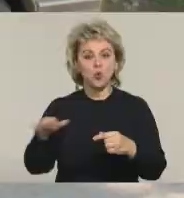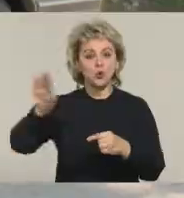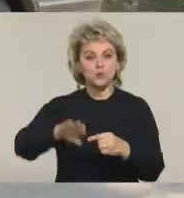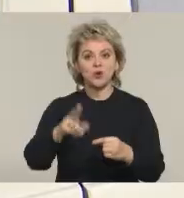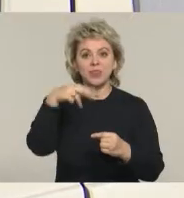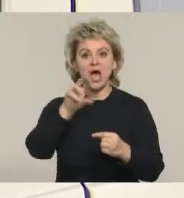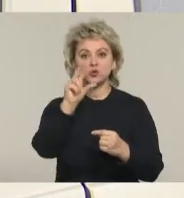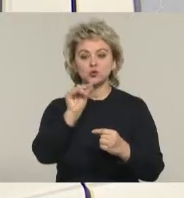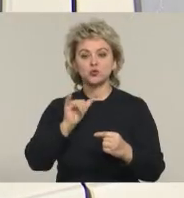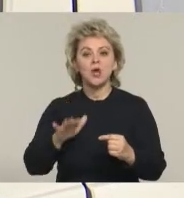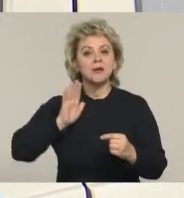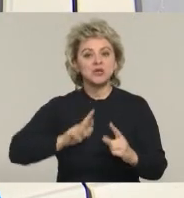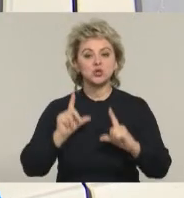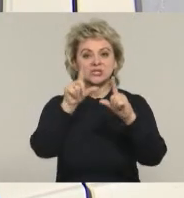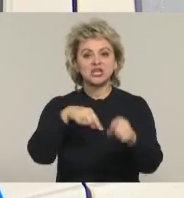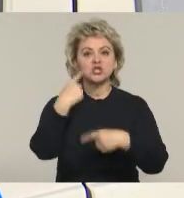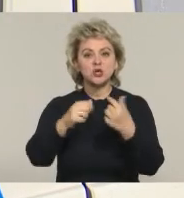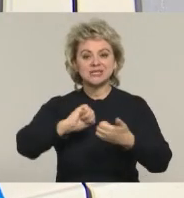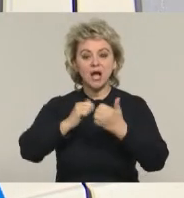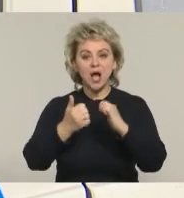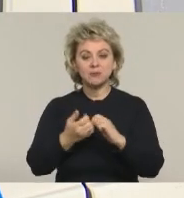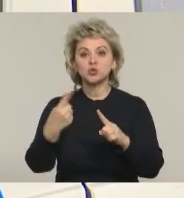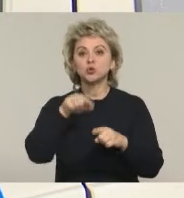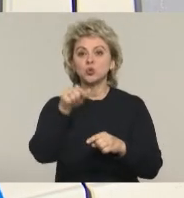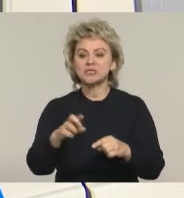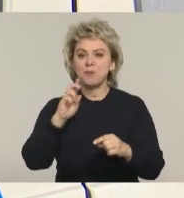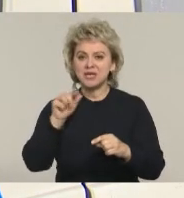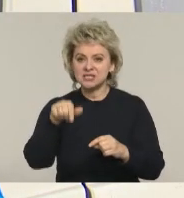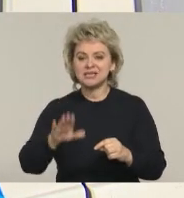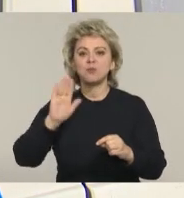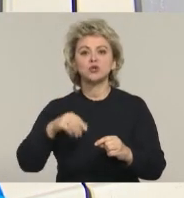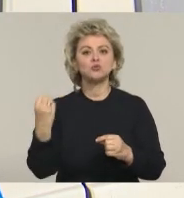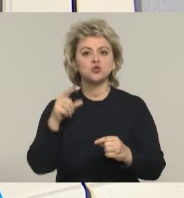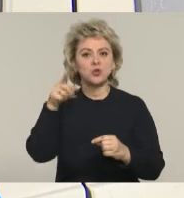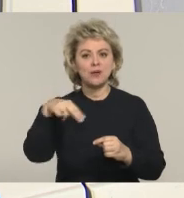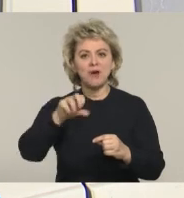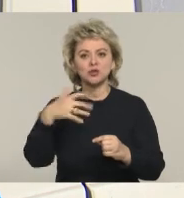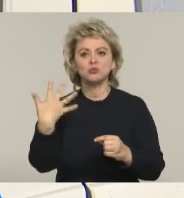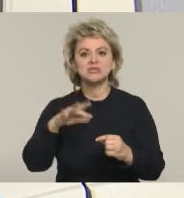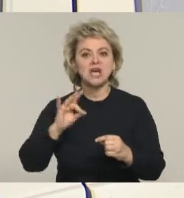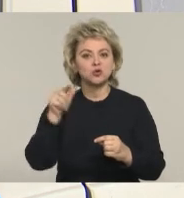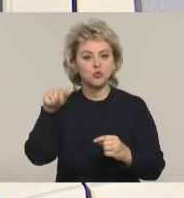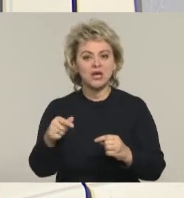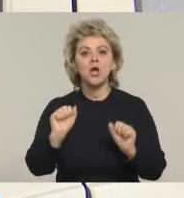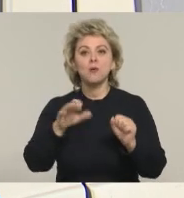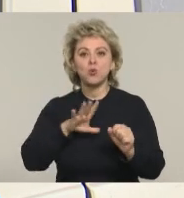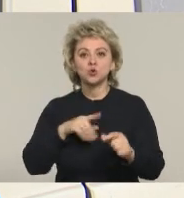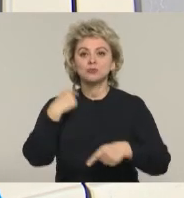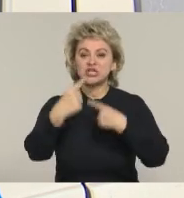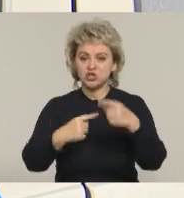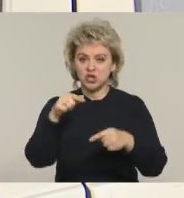на дачу. Придется ездить через Каменск. То есть это бензин, потом там еще полтон 50 рублей. Или можно, конечно,